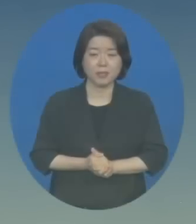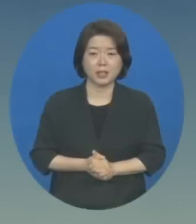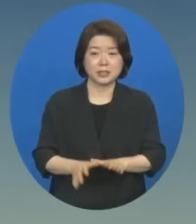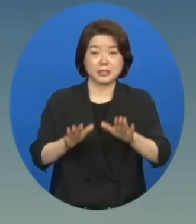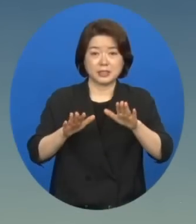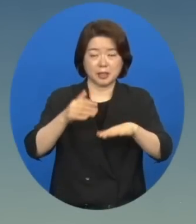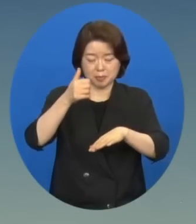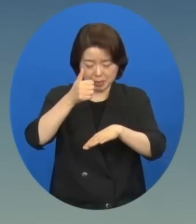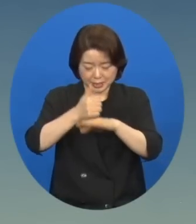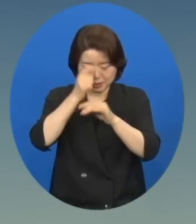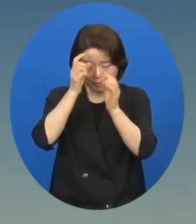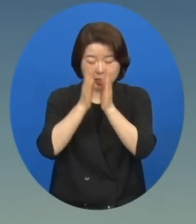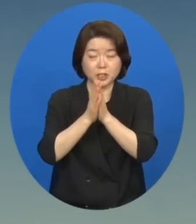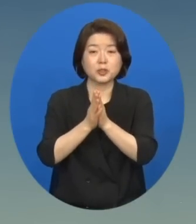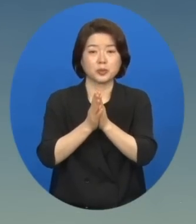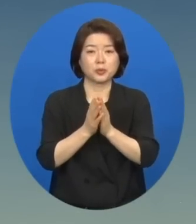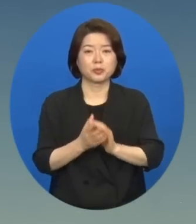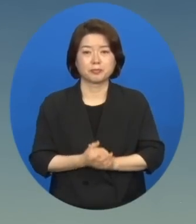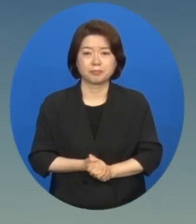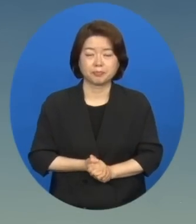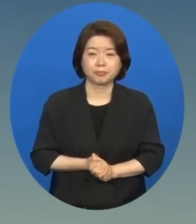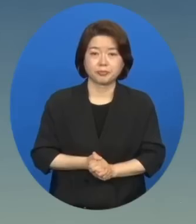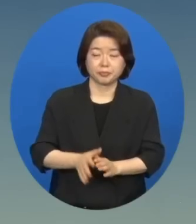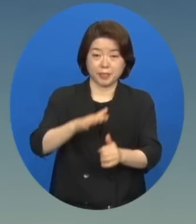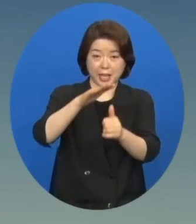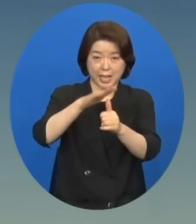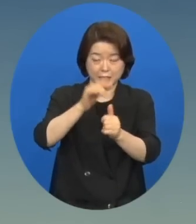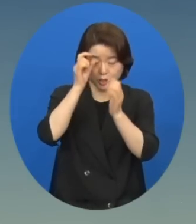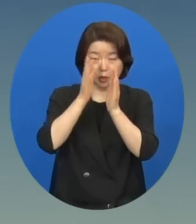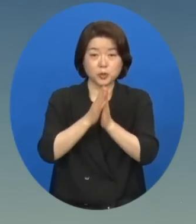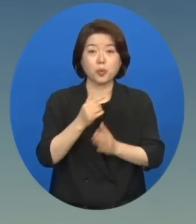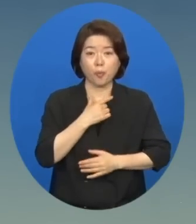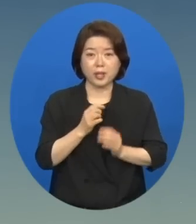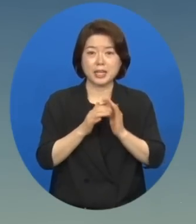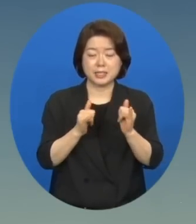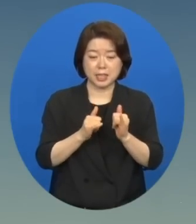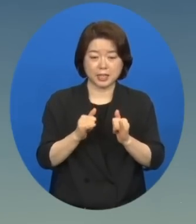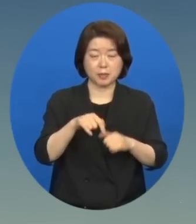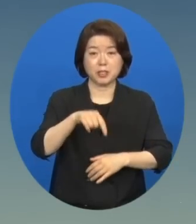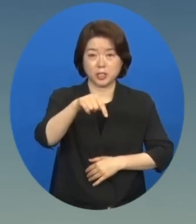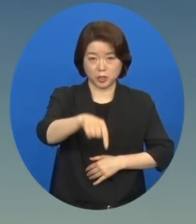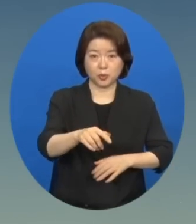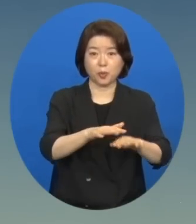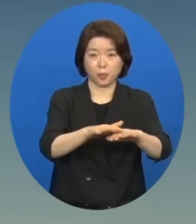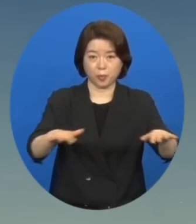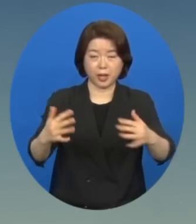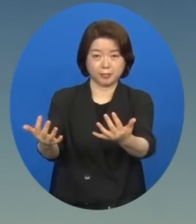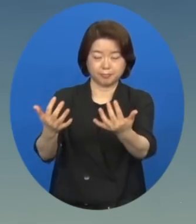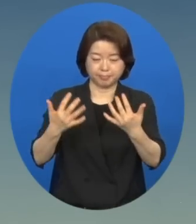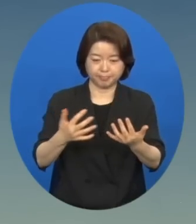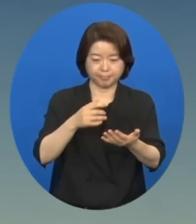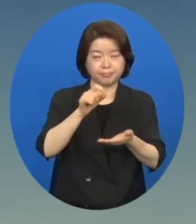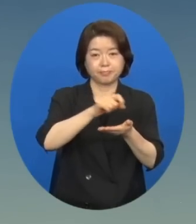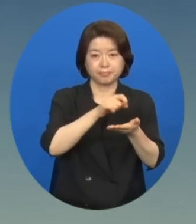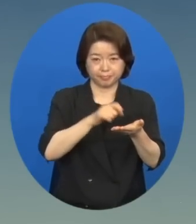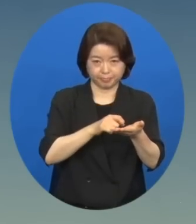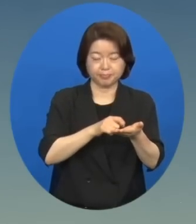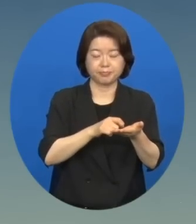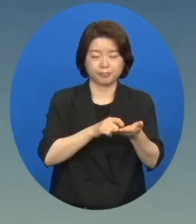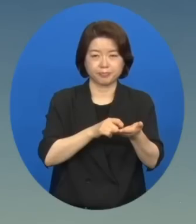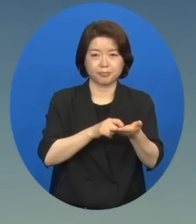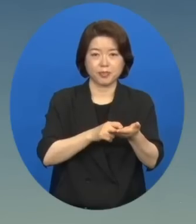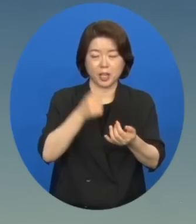마지막 기도 제목입니다. 안수기도 받으실 분들은 이 밑에 단에 내려오셔서 기도카드를 쓰시고